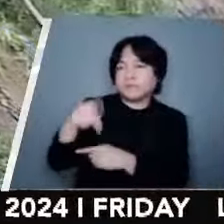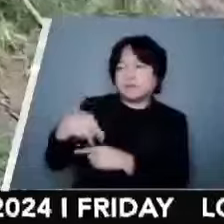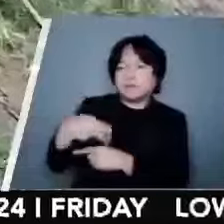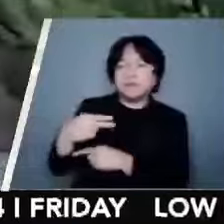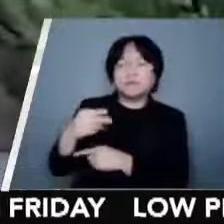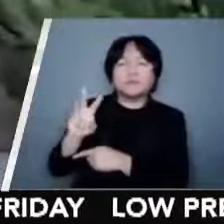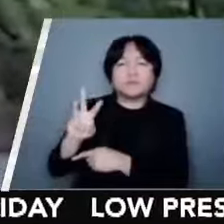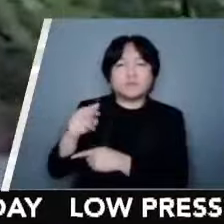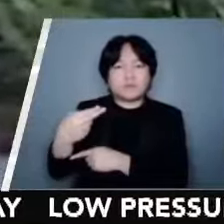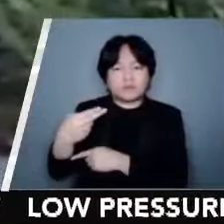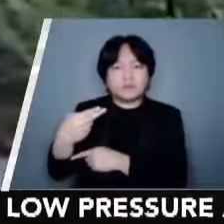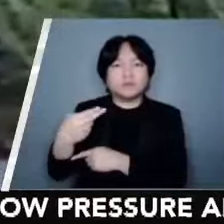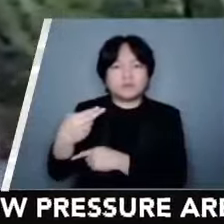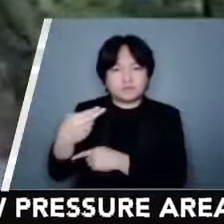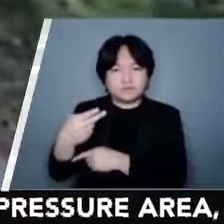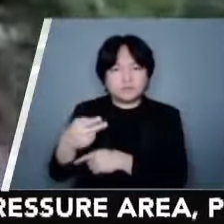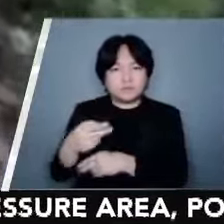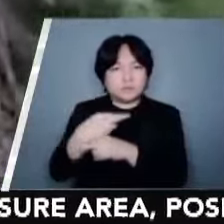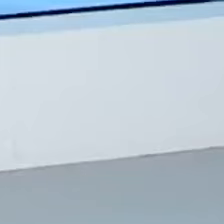and Highway sa lugar.